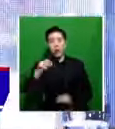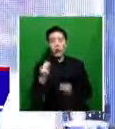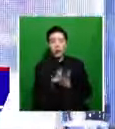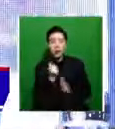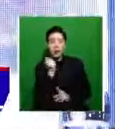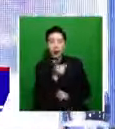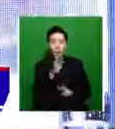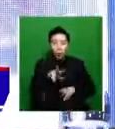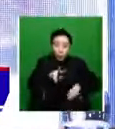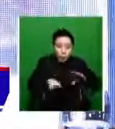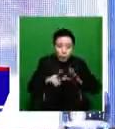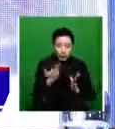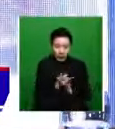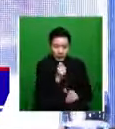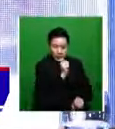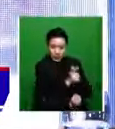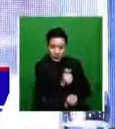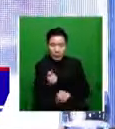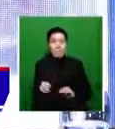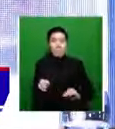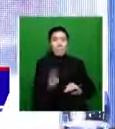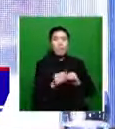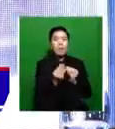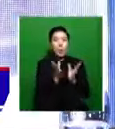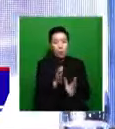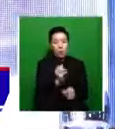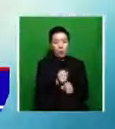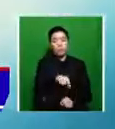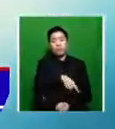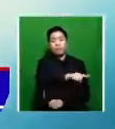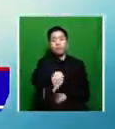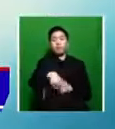รับพี่น้องเจ้าหน้าที่เหล่านั้นเนี่ย